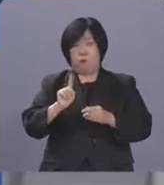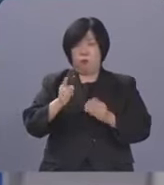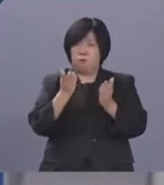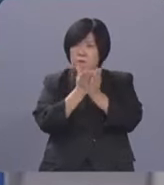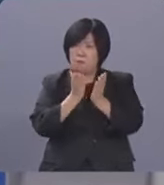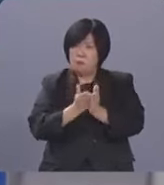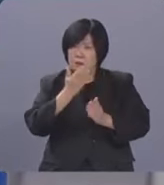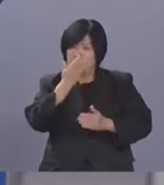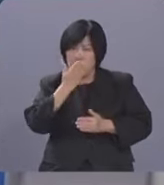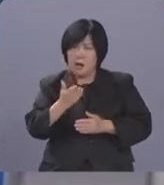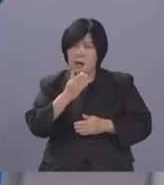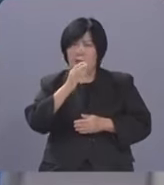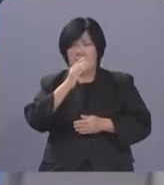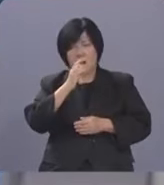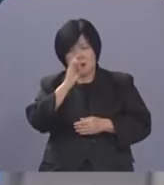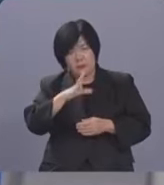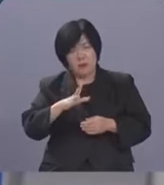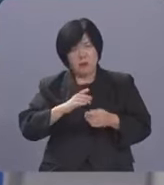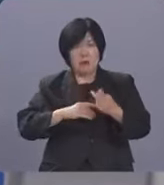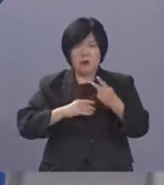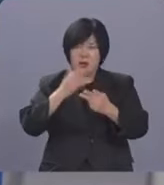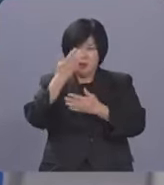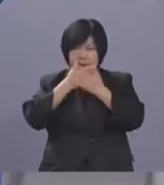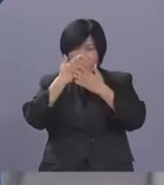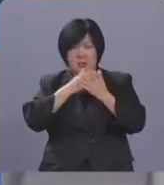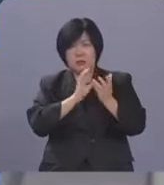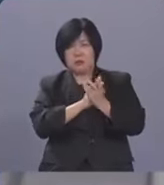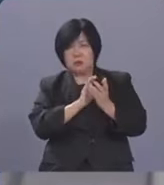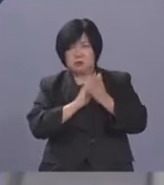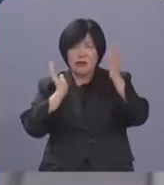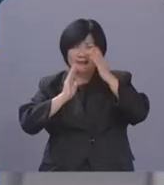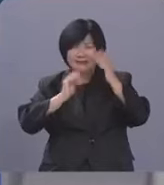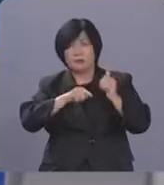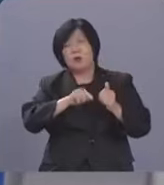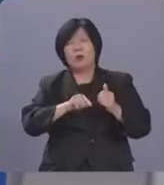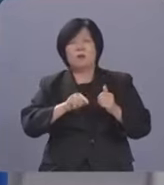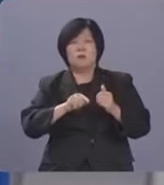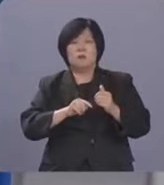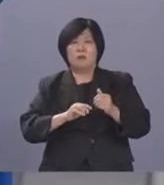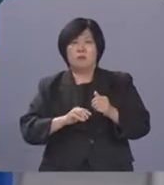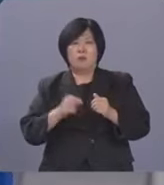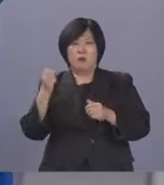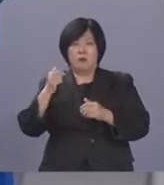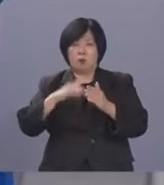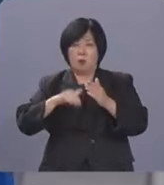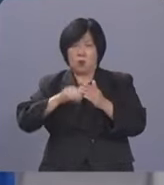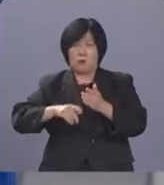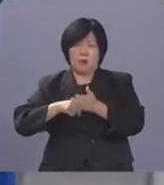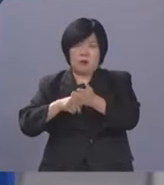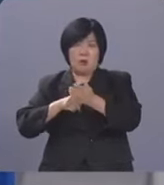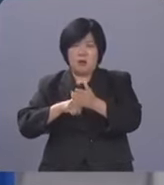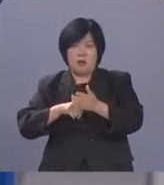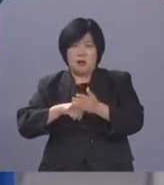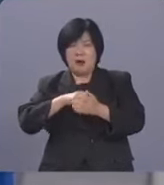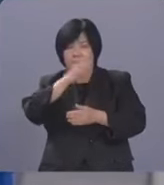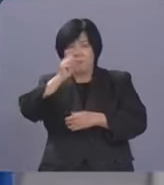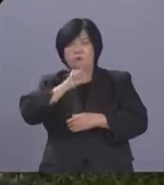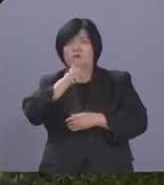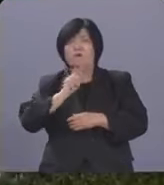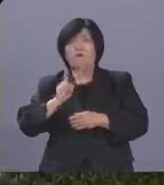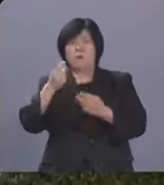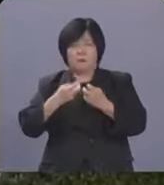있을까 없을까 좀 애매한 친구들은 일단은 면접을 응시를 해서 이제 합격률을 높이는 방향으로 하고